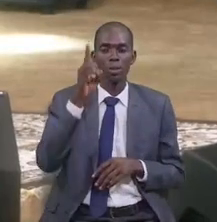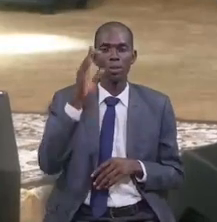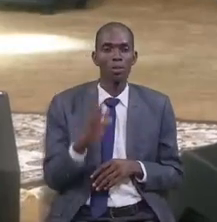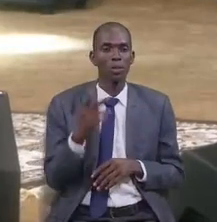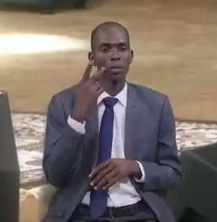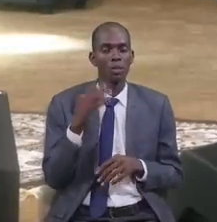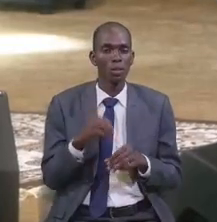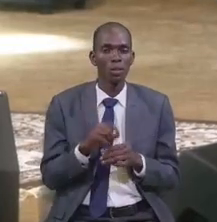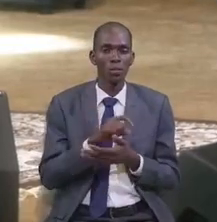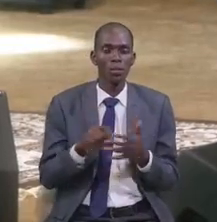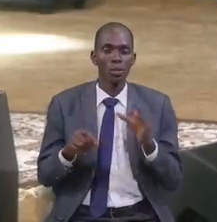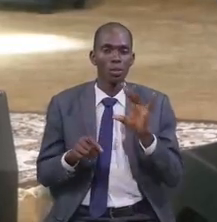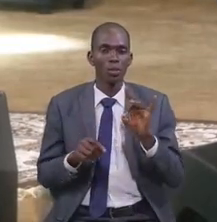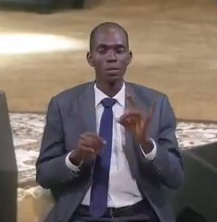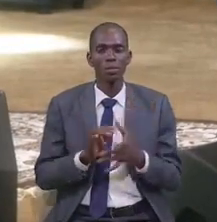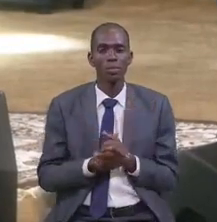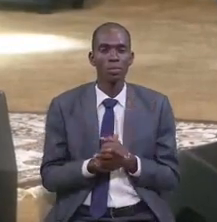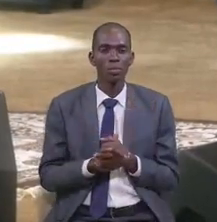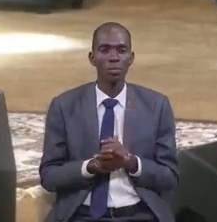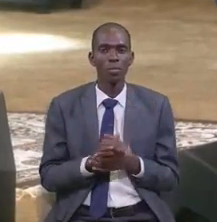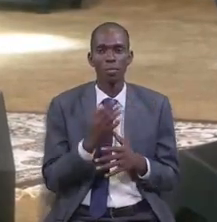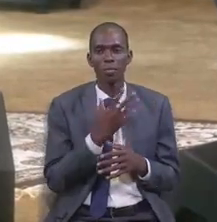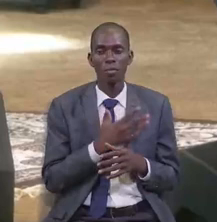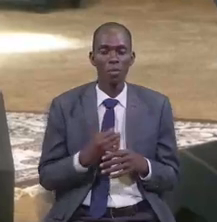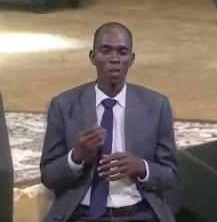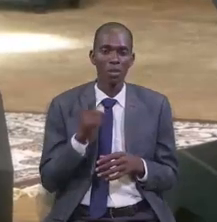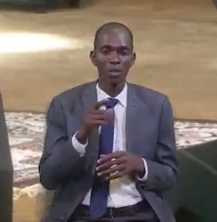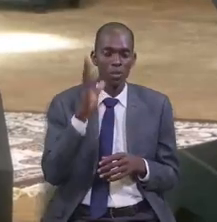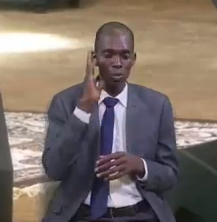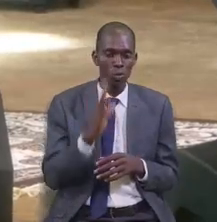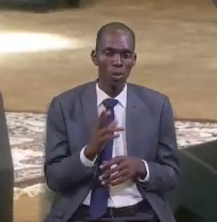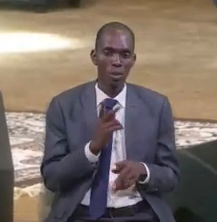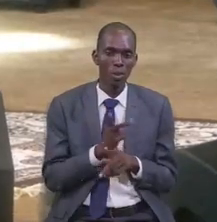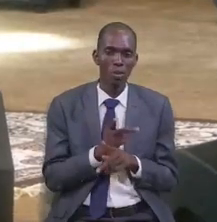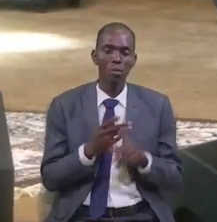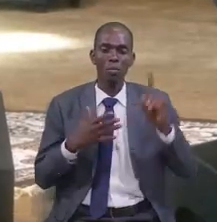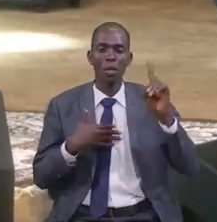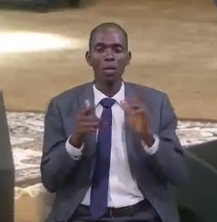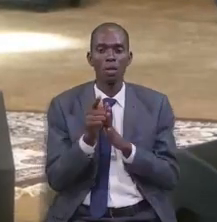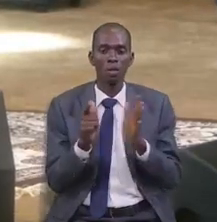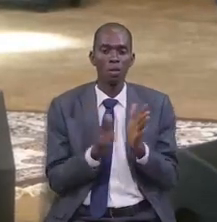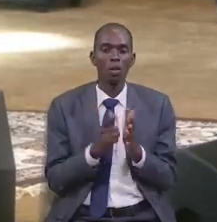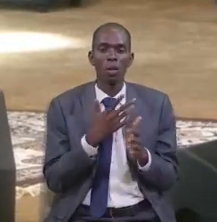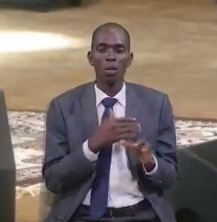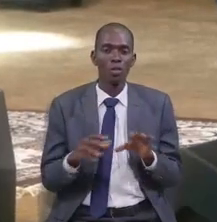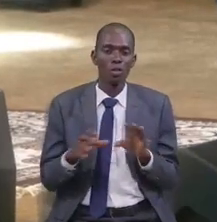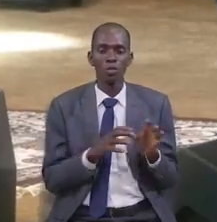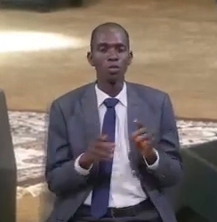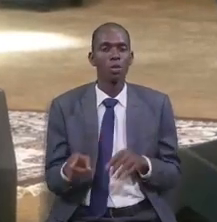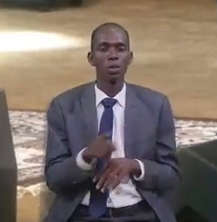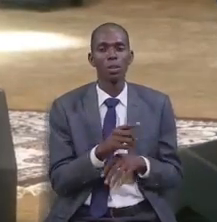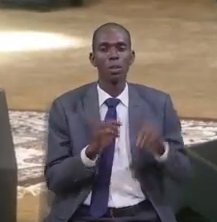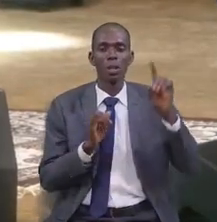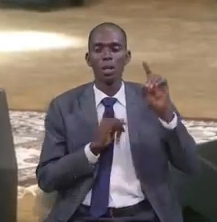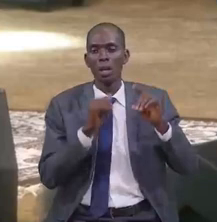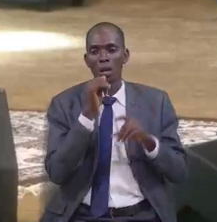Car je suis l'Éternel votre Dieu. Verset 8. Vous observerez mes lois et vous les mettrez en pratique. Je